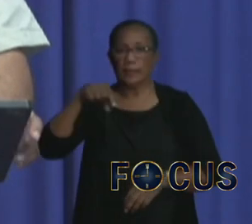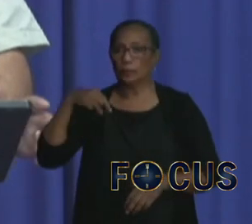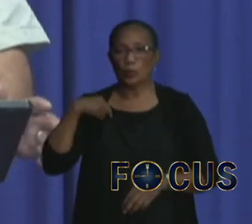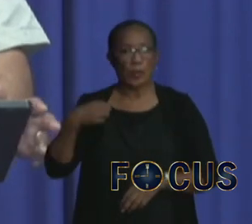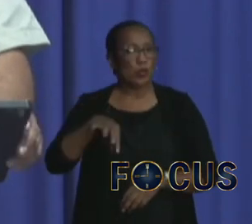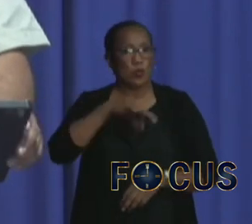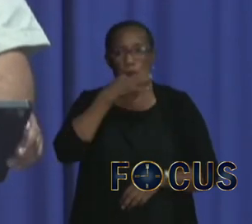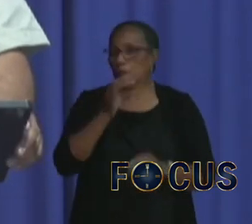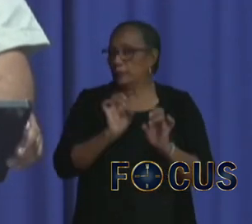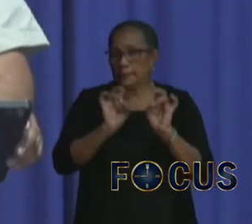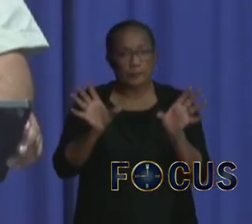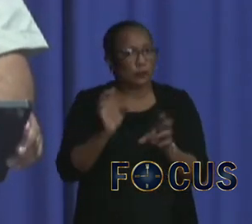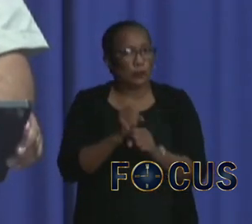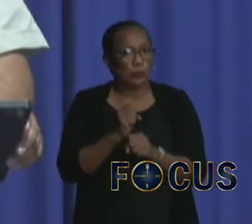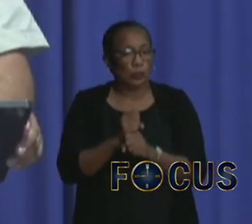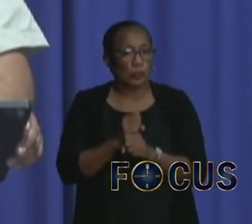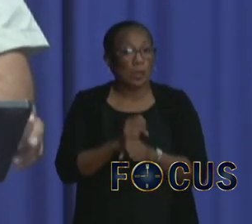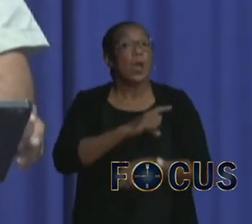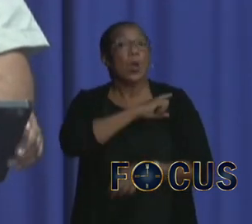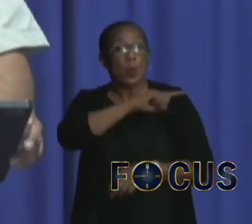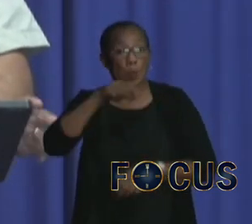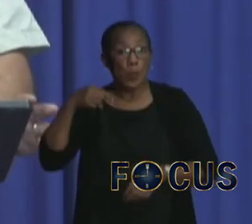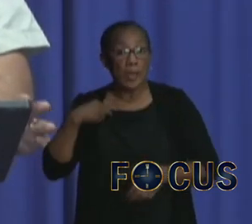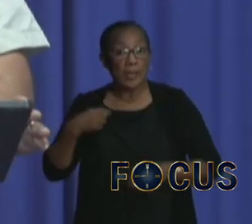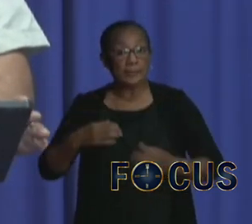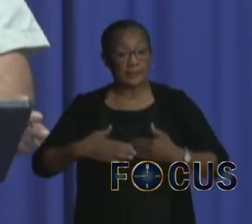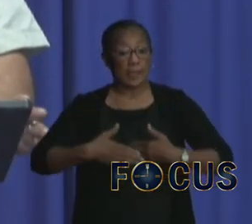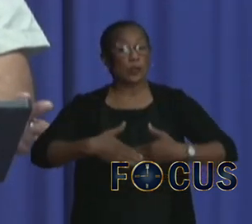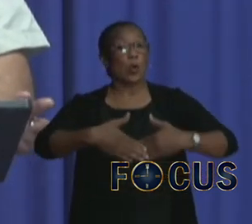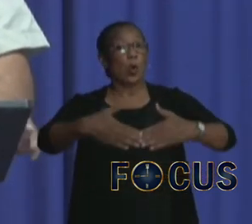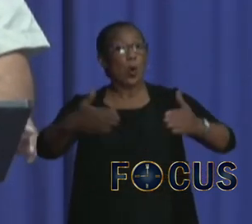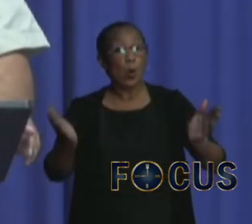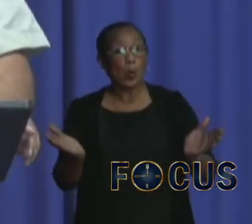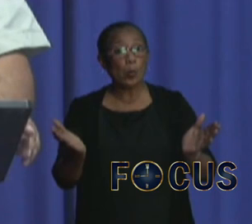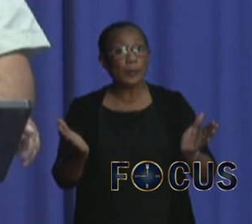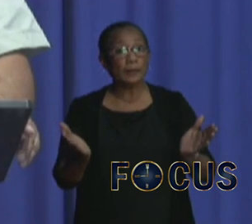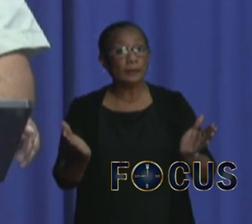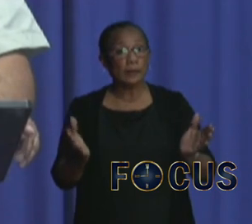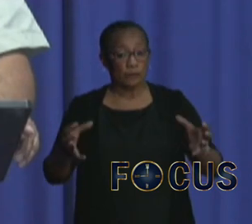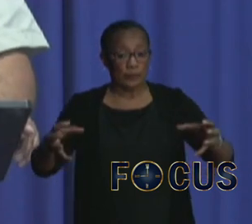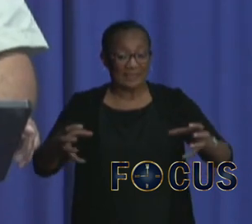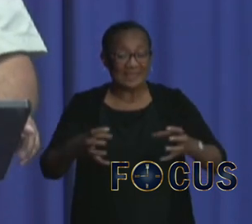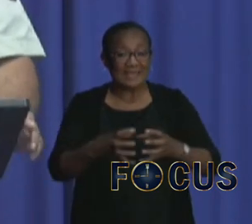treden. Per slot van rekening staan wij open voor een public-private partnership.